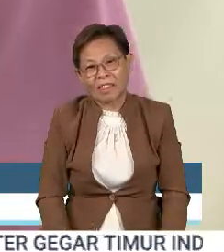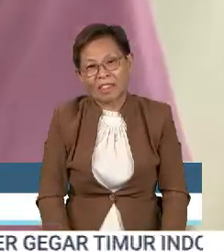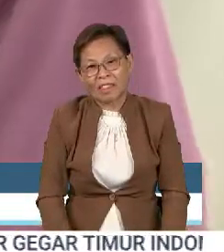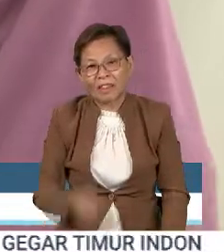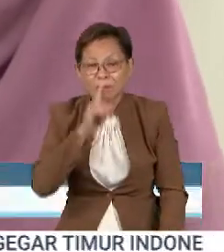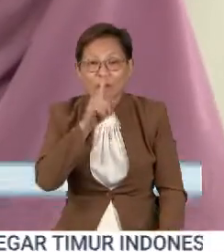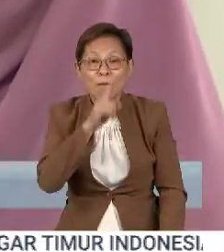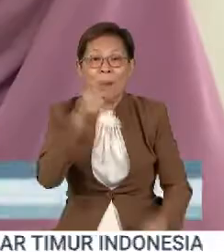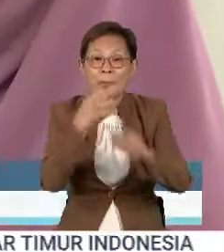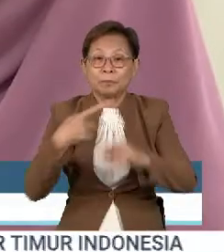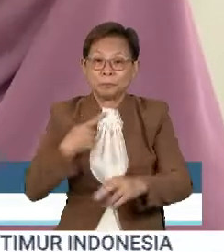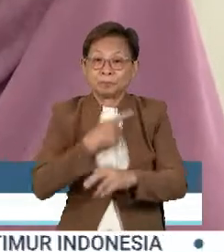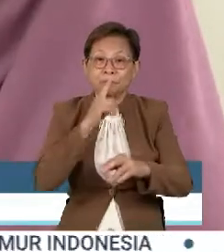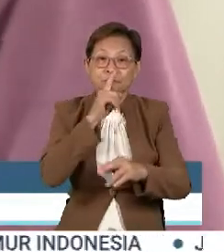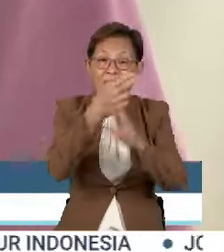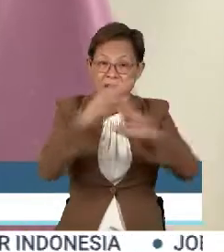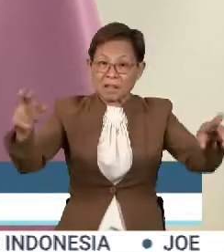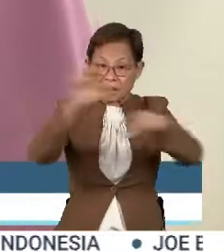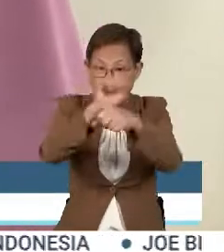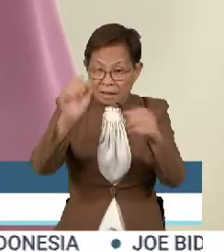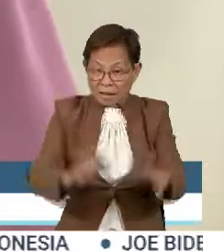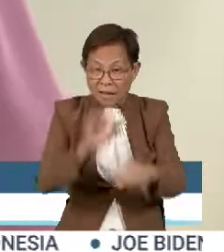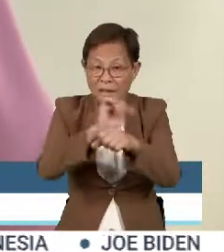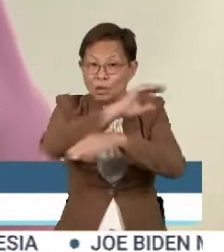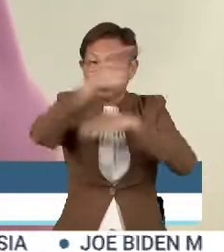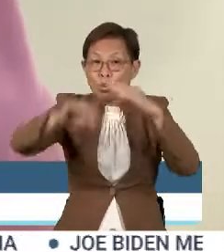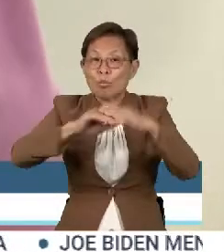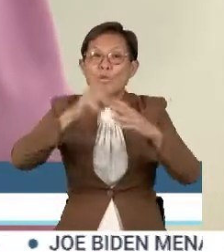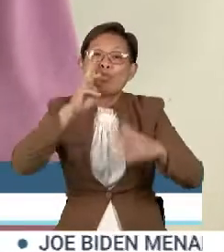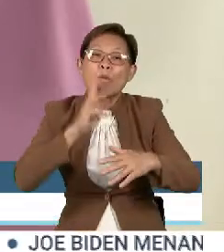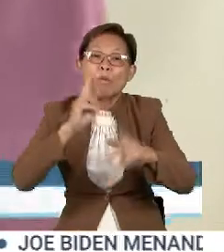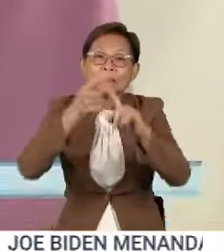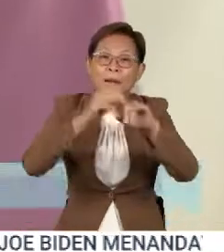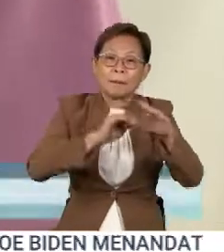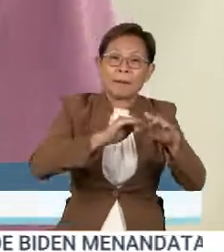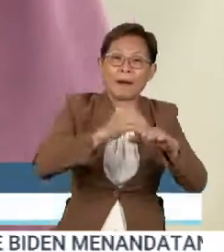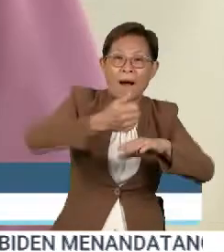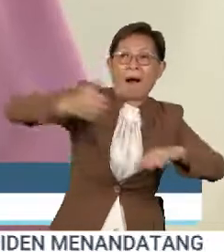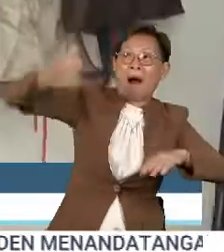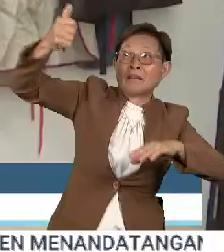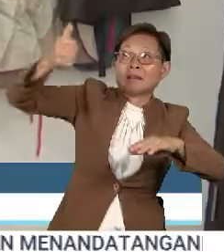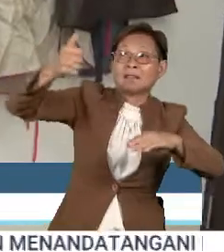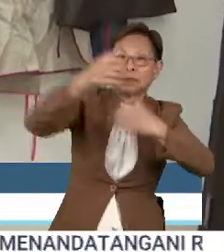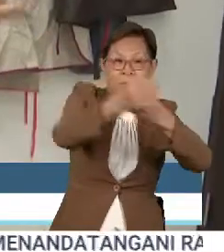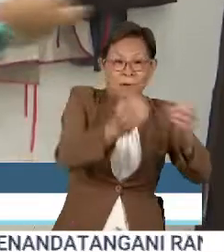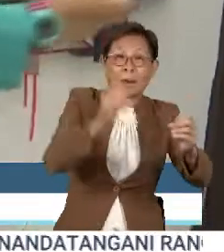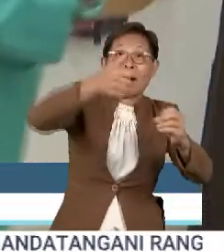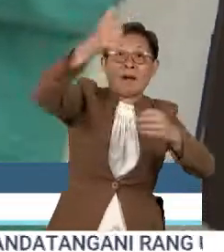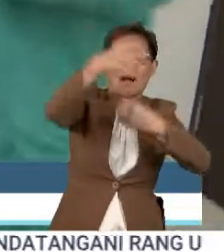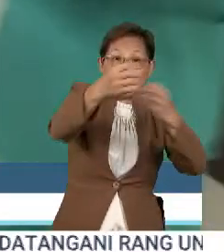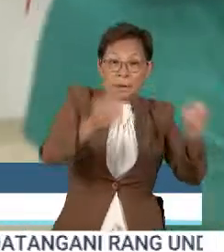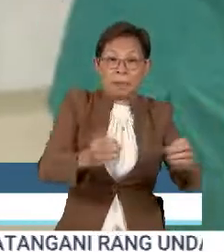Memang menyediakan kakitangan kesemuanya adalah wanita daripada peringkat atasan, daripada pejabat,